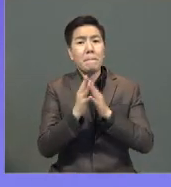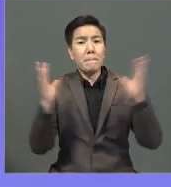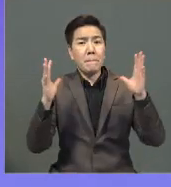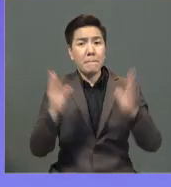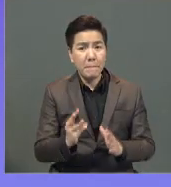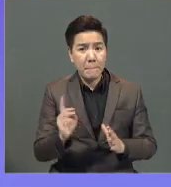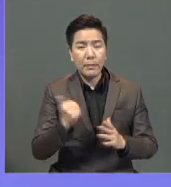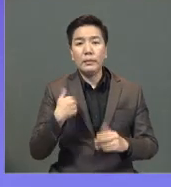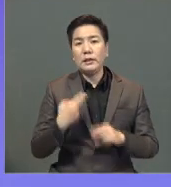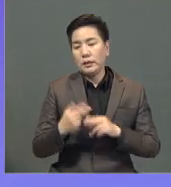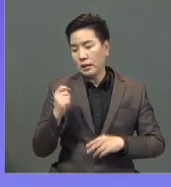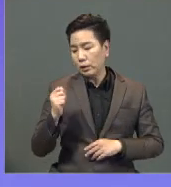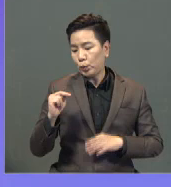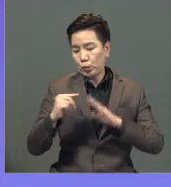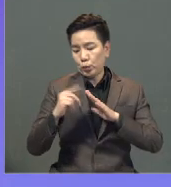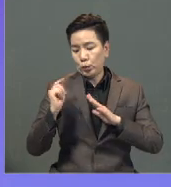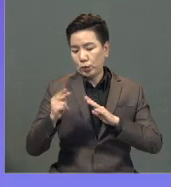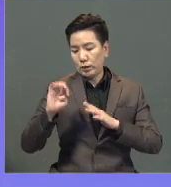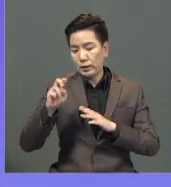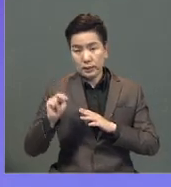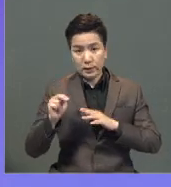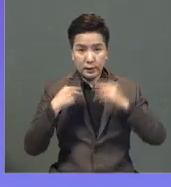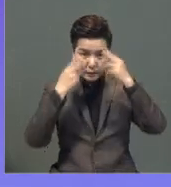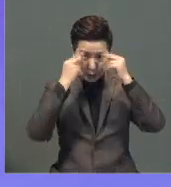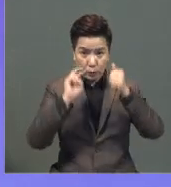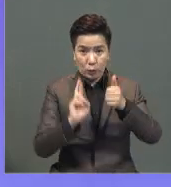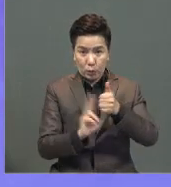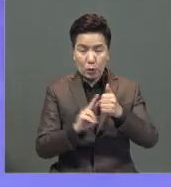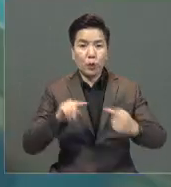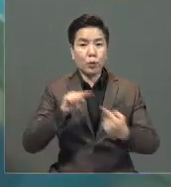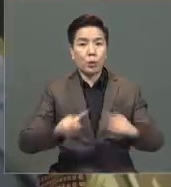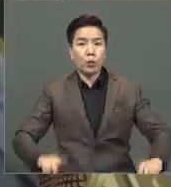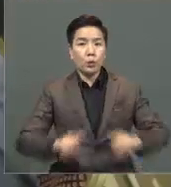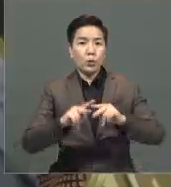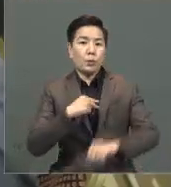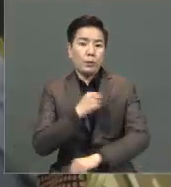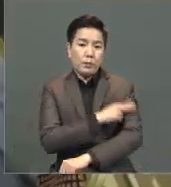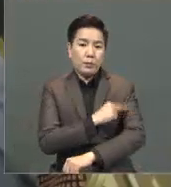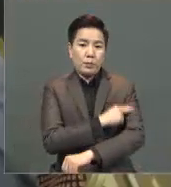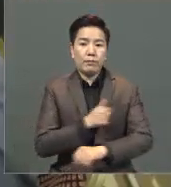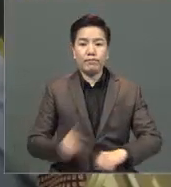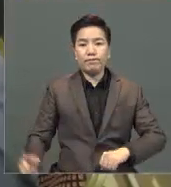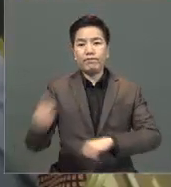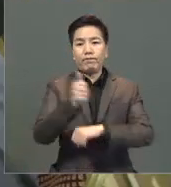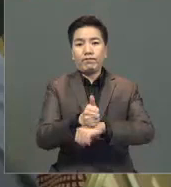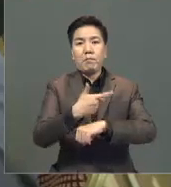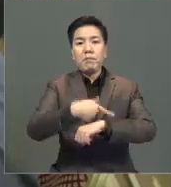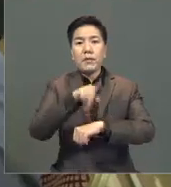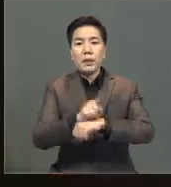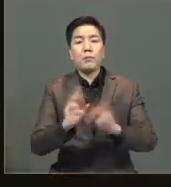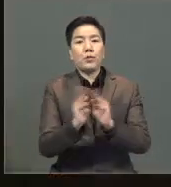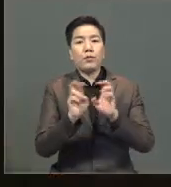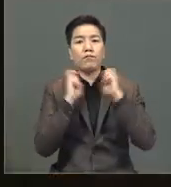ซึ่งทางคุณอนุทินชาญวีรกูลรองนายกรัฐมนตรีและรัฐมนตรีว่าการกระทรวงสาธารณสุขเองนะคะวันนี้ก็มาเป็น